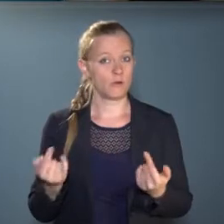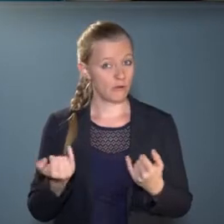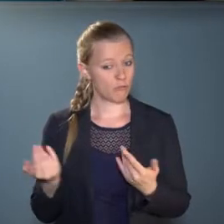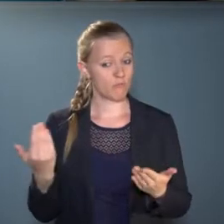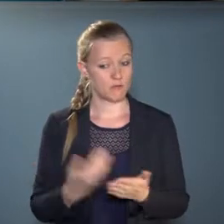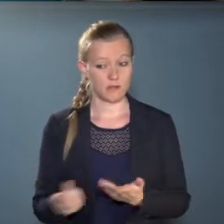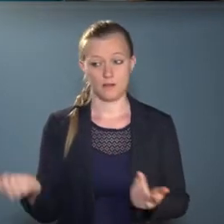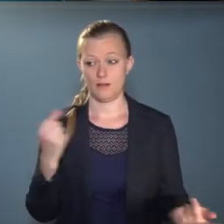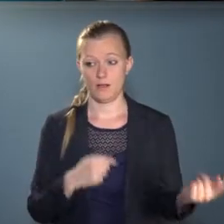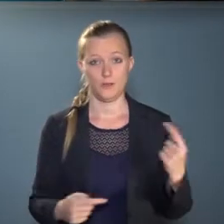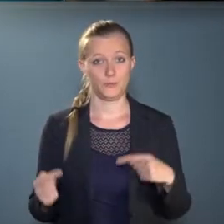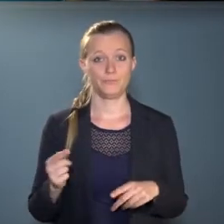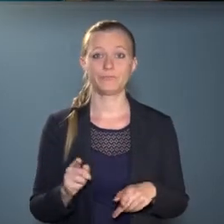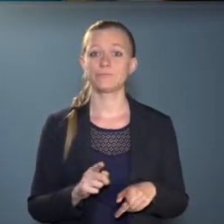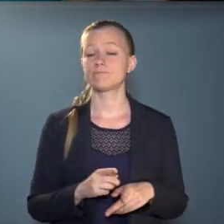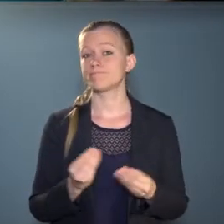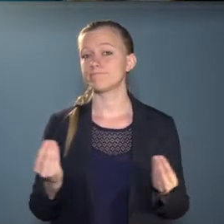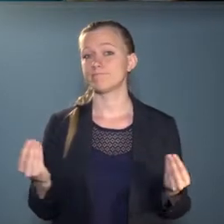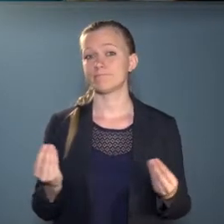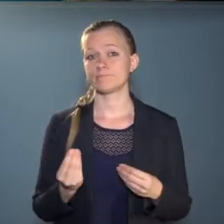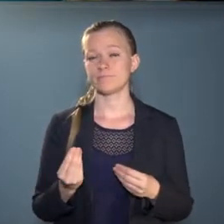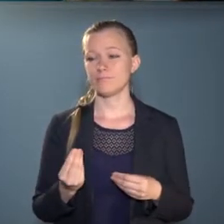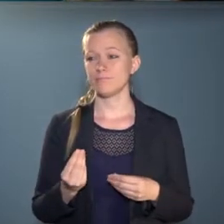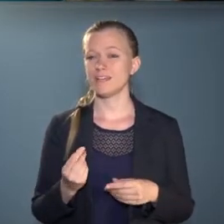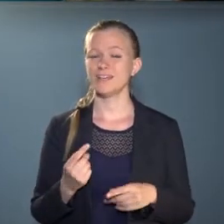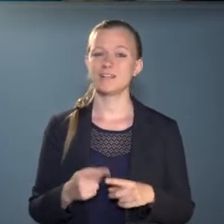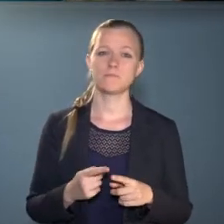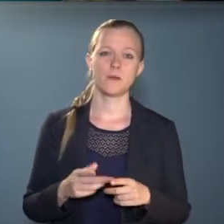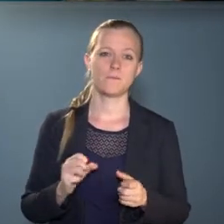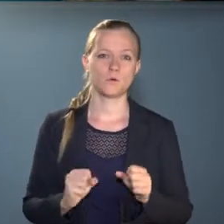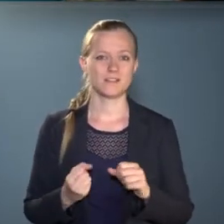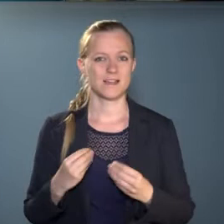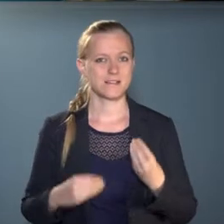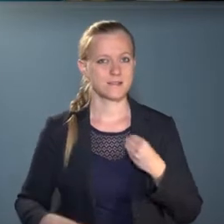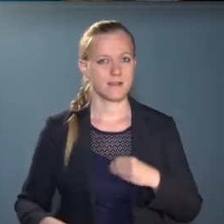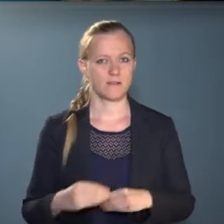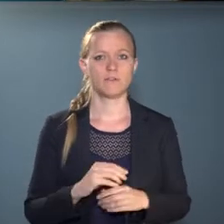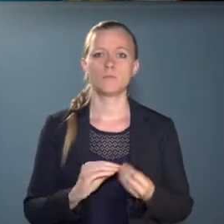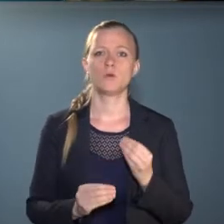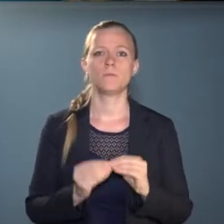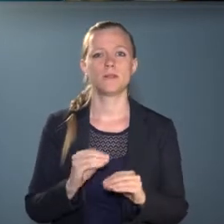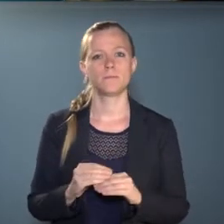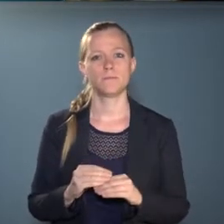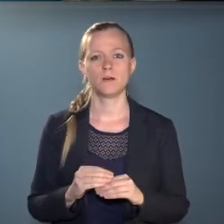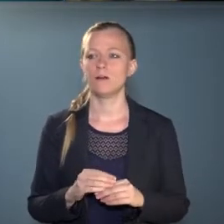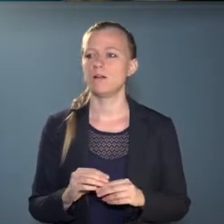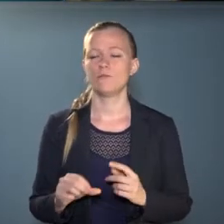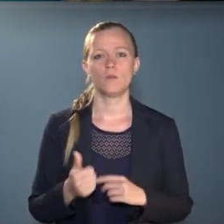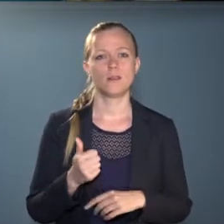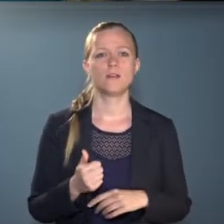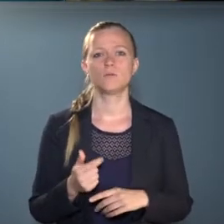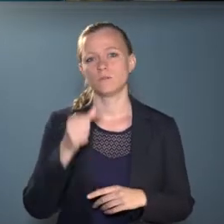el. Ugyanis részint a mozgásszervi ugye problémák, itt leggyakoribb az